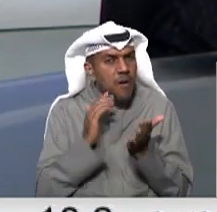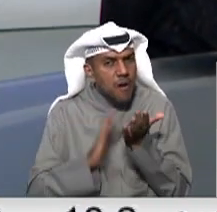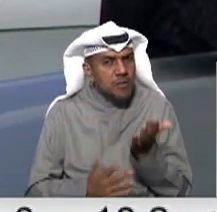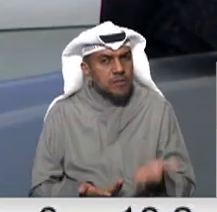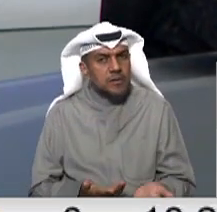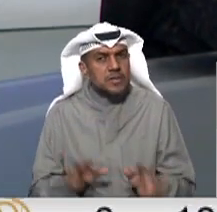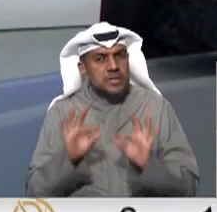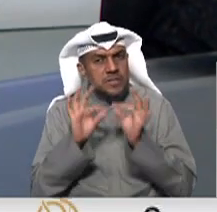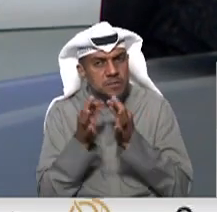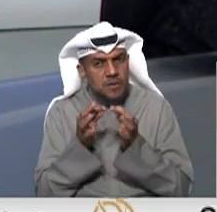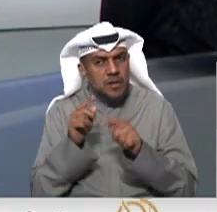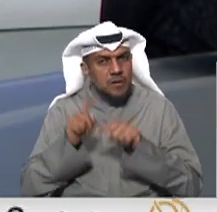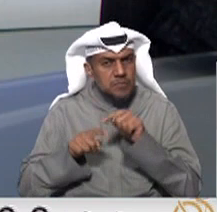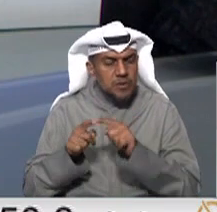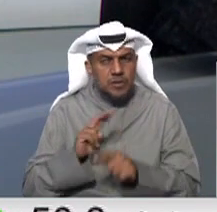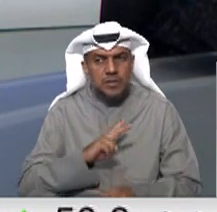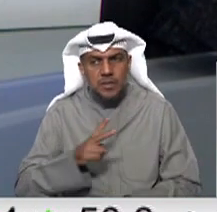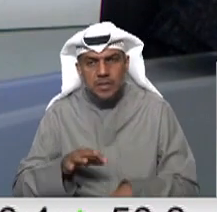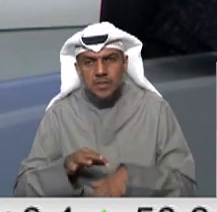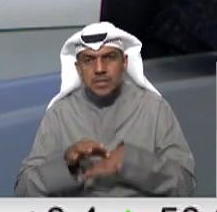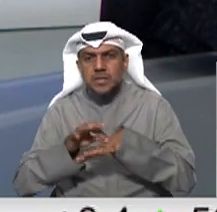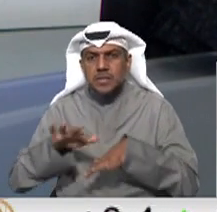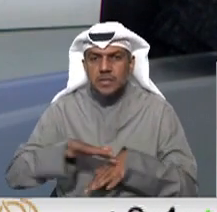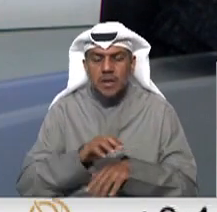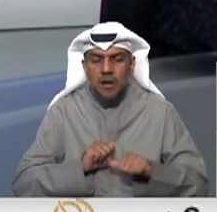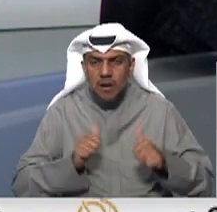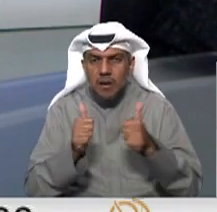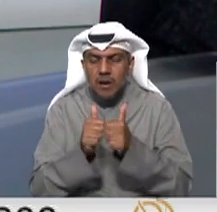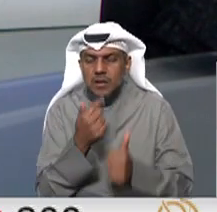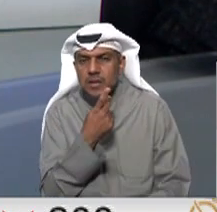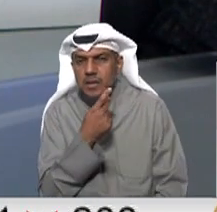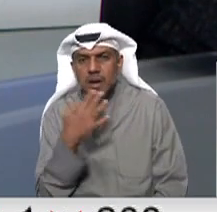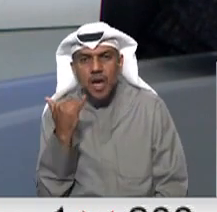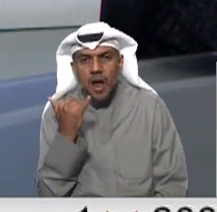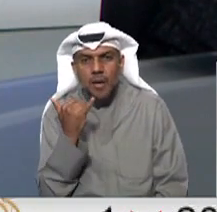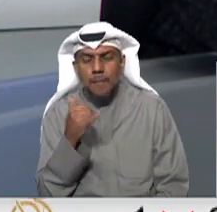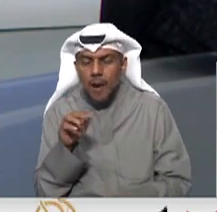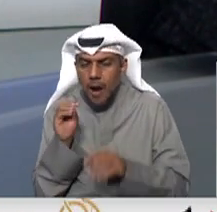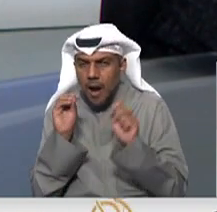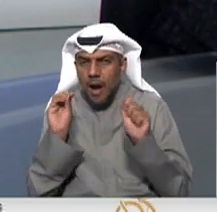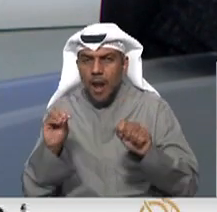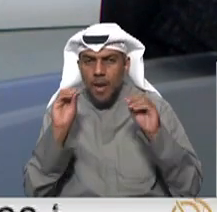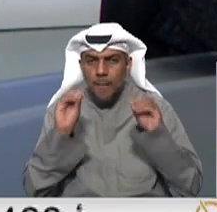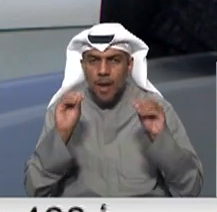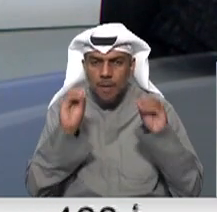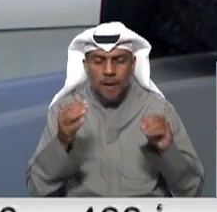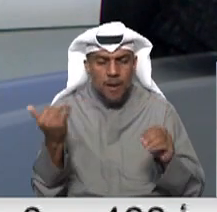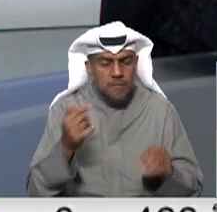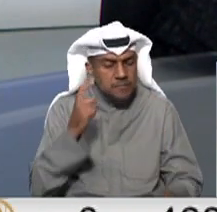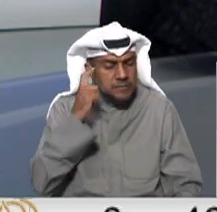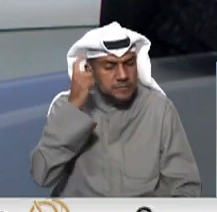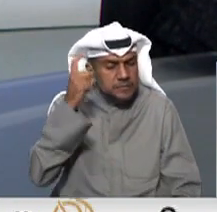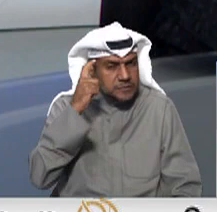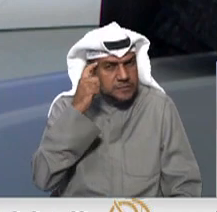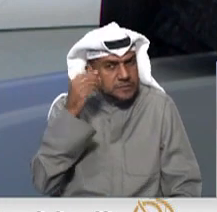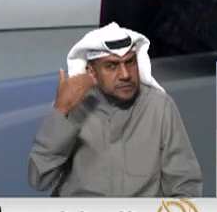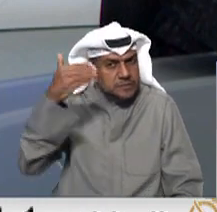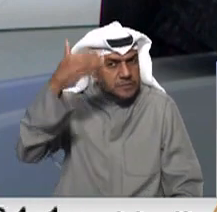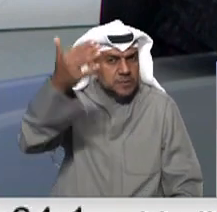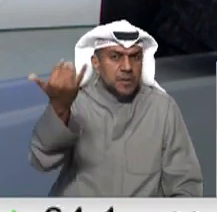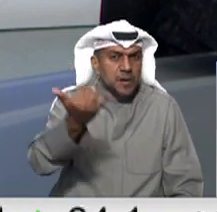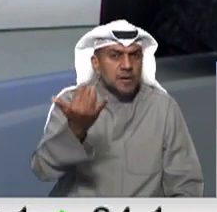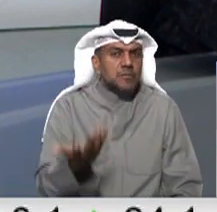الاجتماعية التي يعانيها سكان المنطقة العربية، وتشجيع الجهات المعنية على التفكير مسبقا